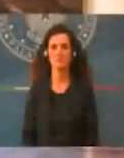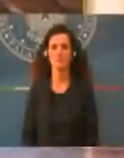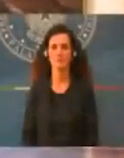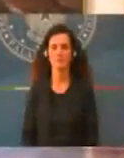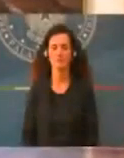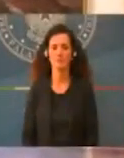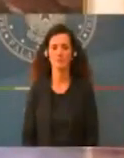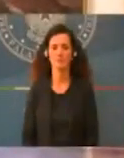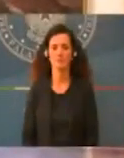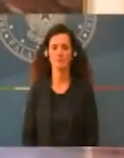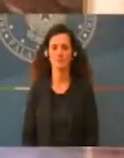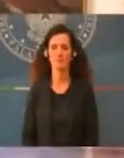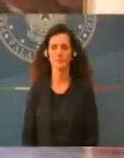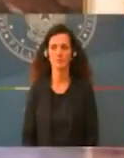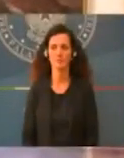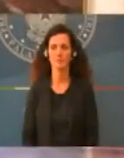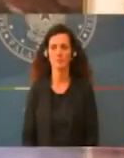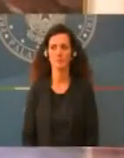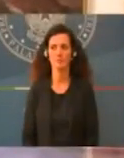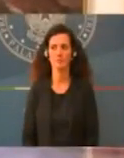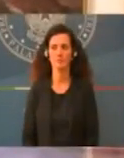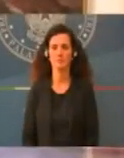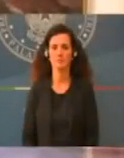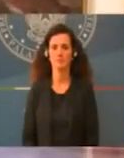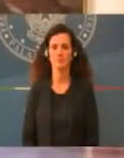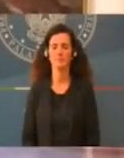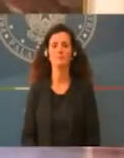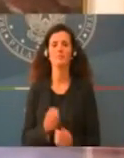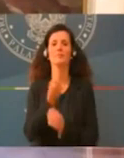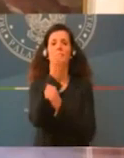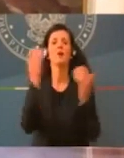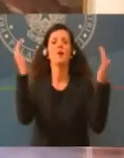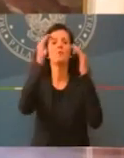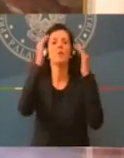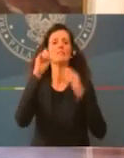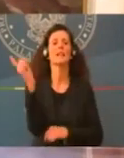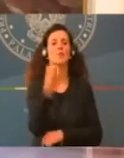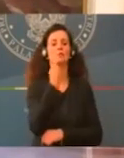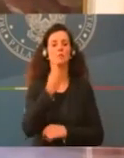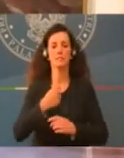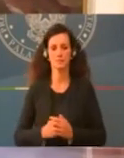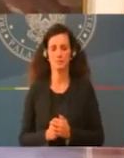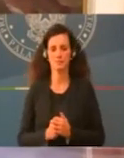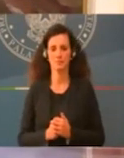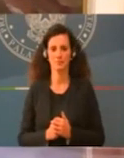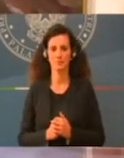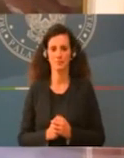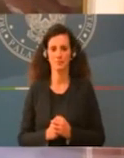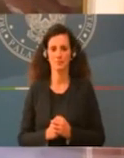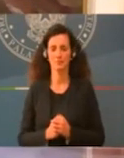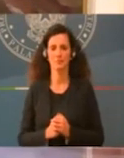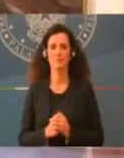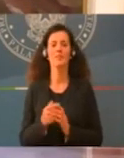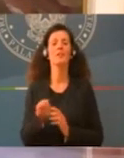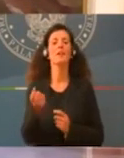la manovra economica che è stata approvata ha due obiettivi sostegno e il rilancio dell'economia